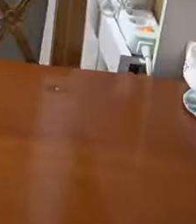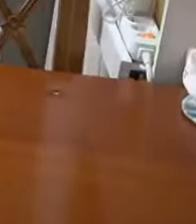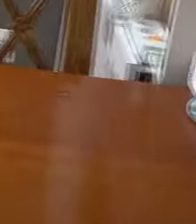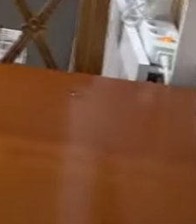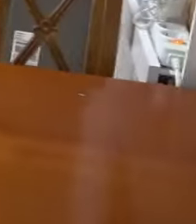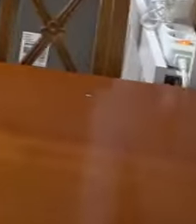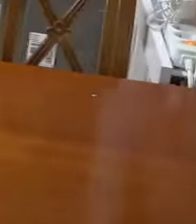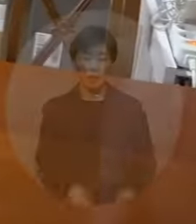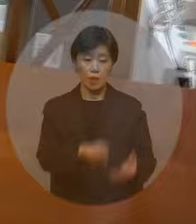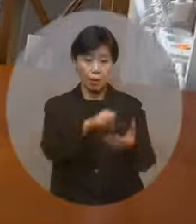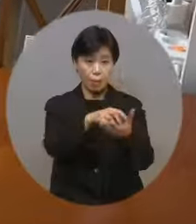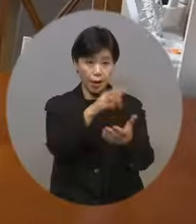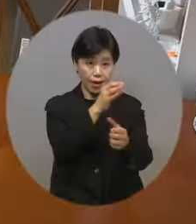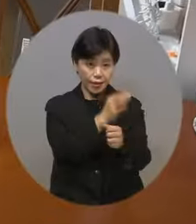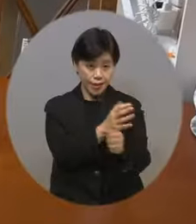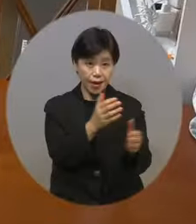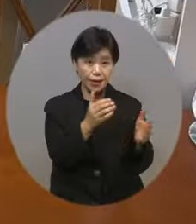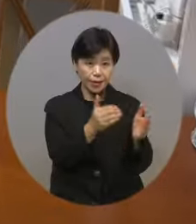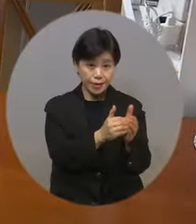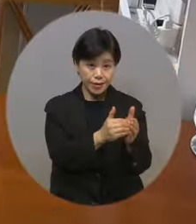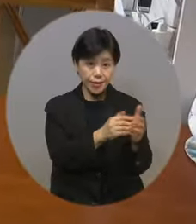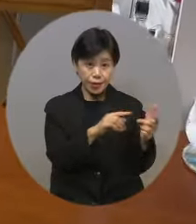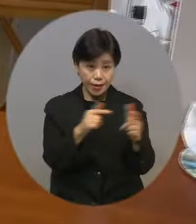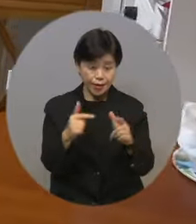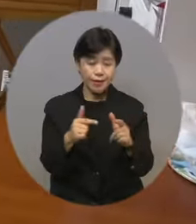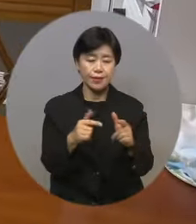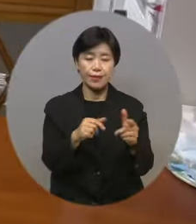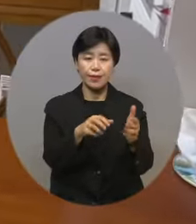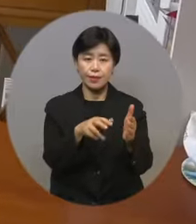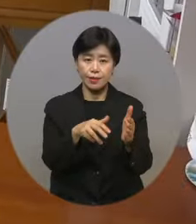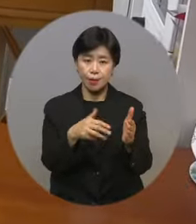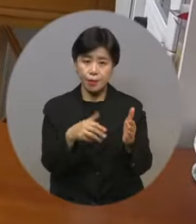사온 재료를 하나씩 꺼내 요리 준비를 하는 지연 씨.